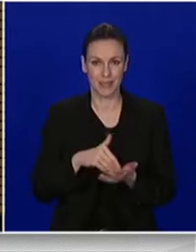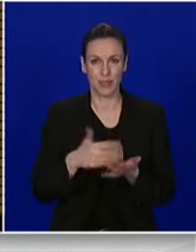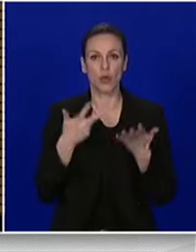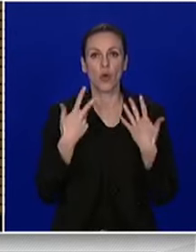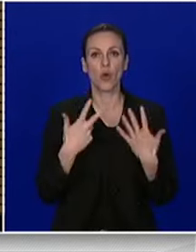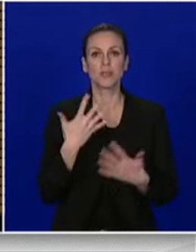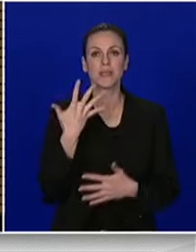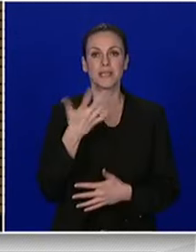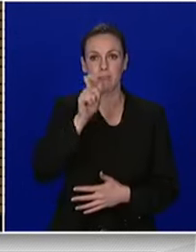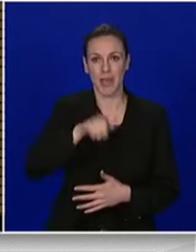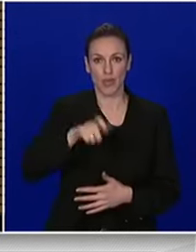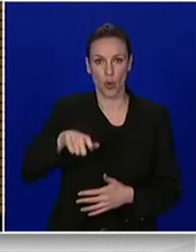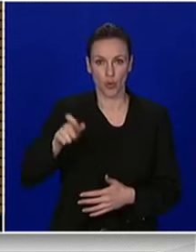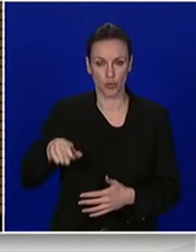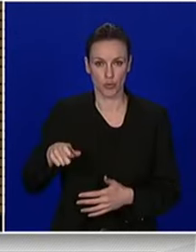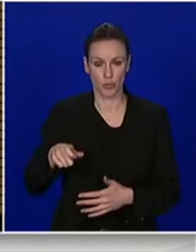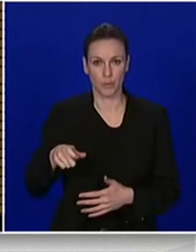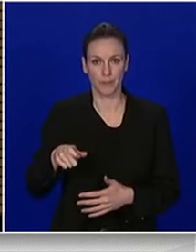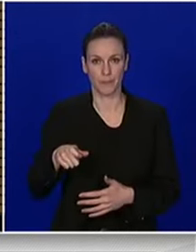153.085 osoba.